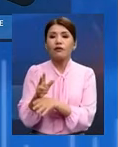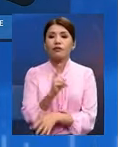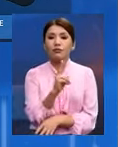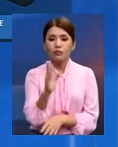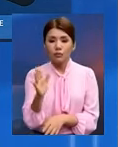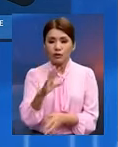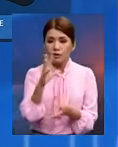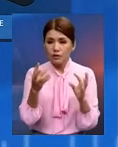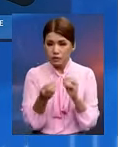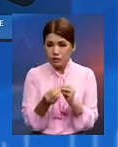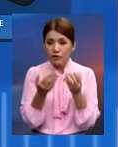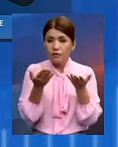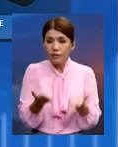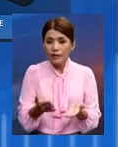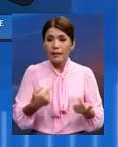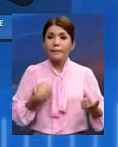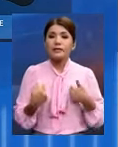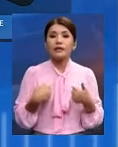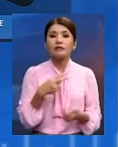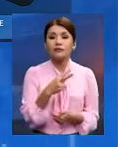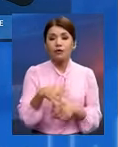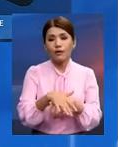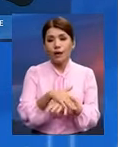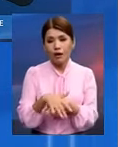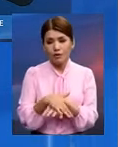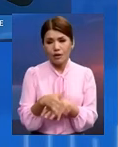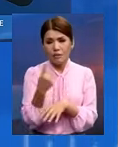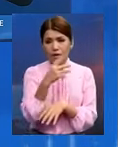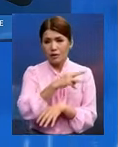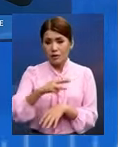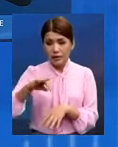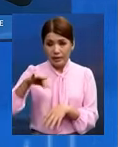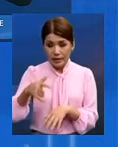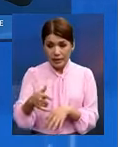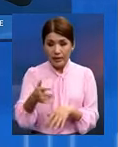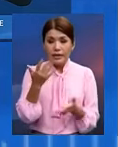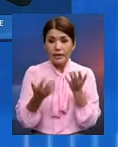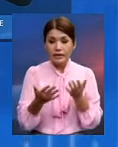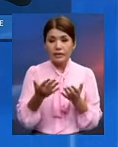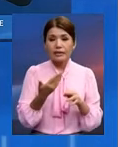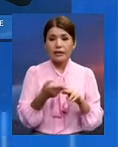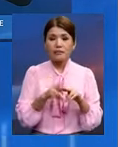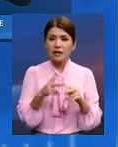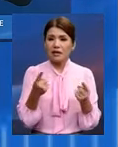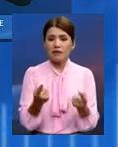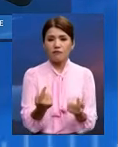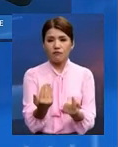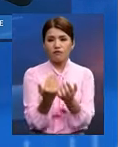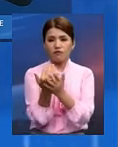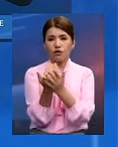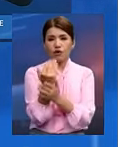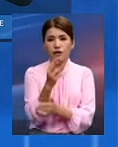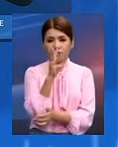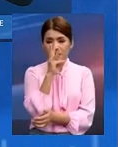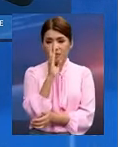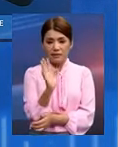государства? В результате, как следствие, пострадает кто? Пострадает народ. 1 000 000 тенге на сегодняшний день, ну, если вот так вот объективно, это не такая высокая заработная